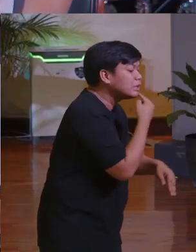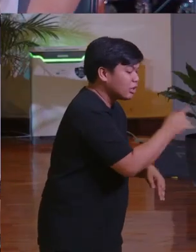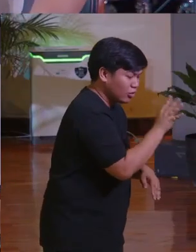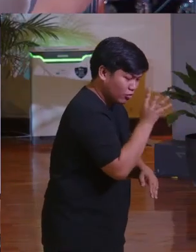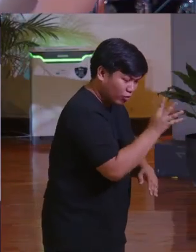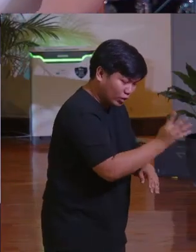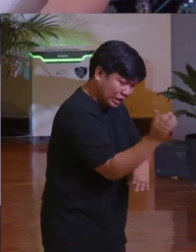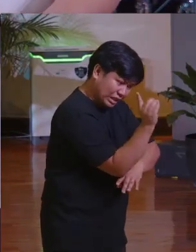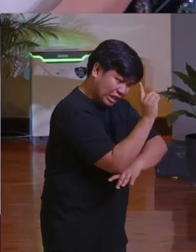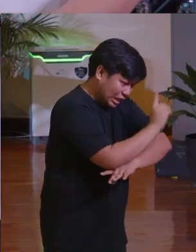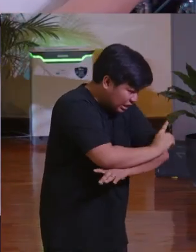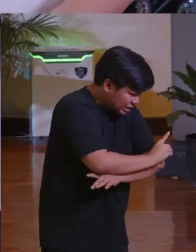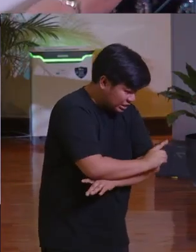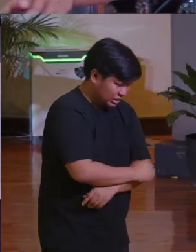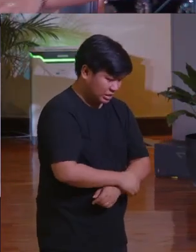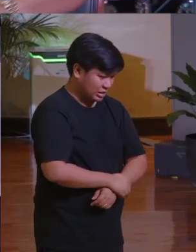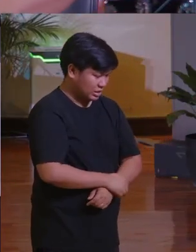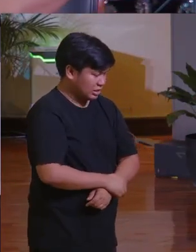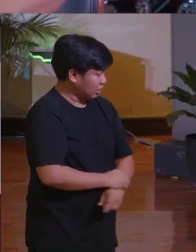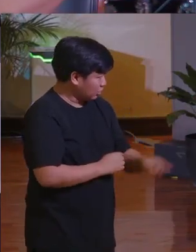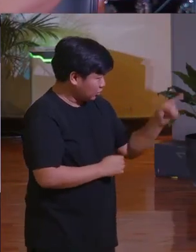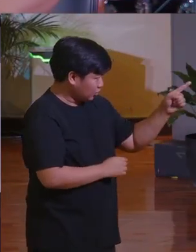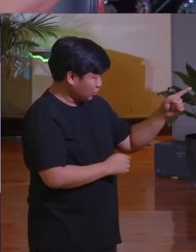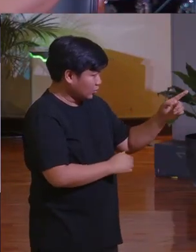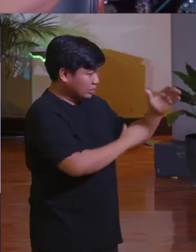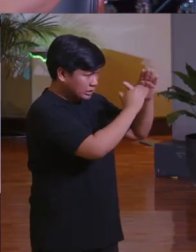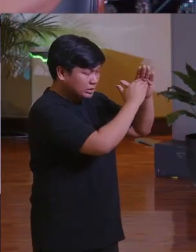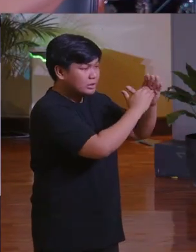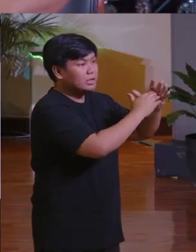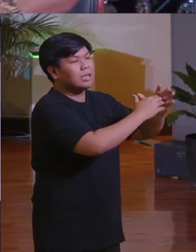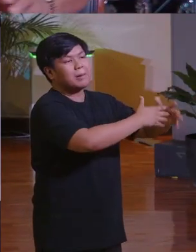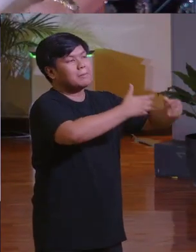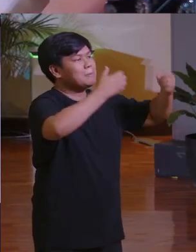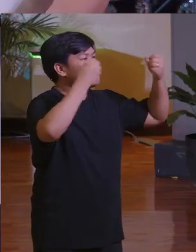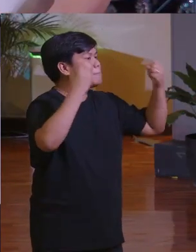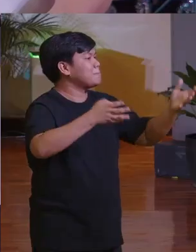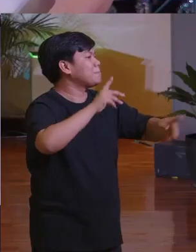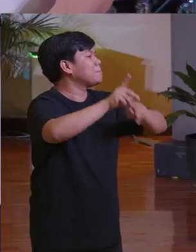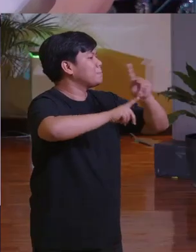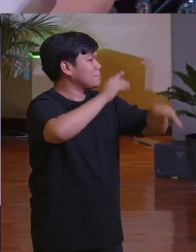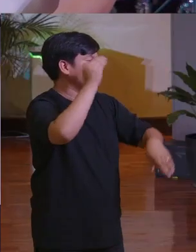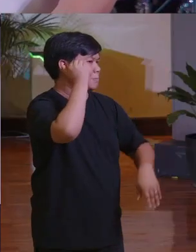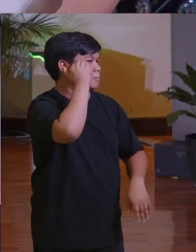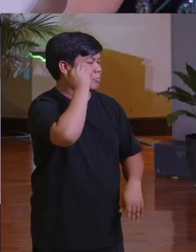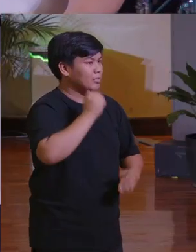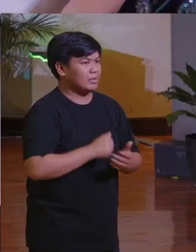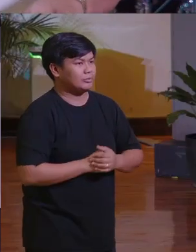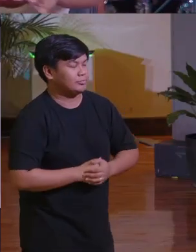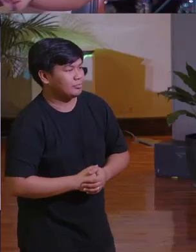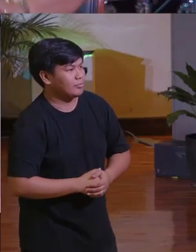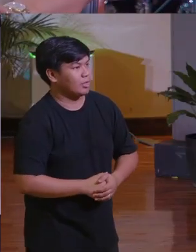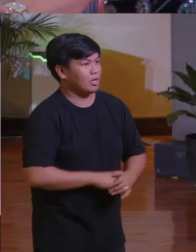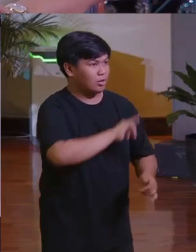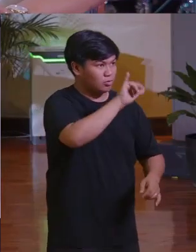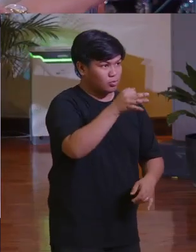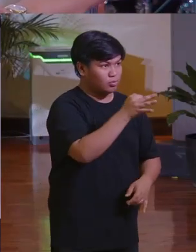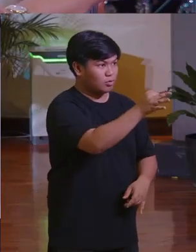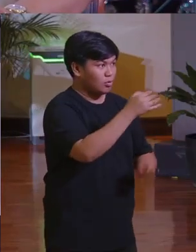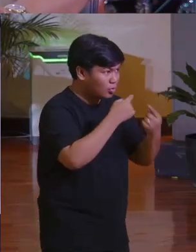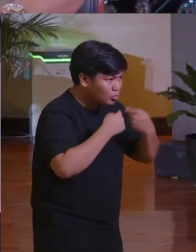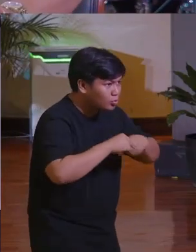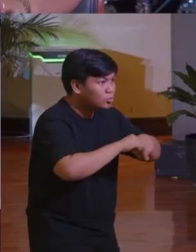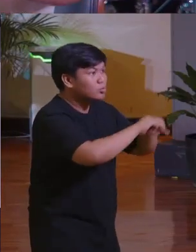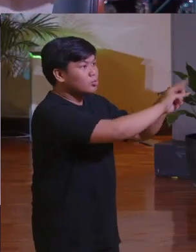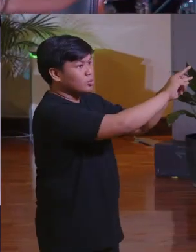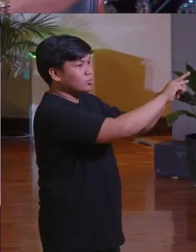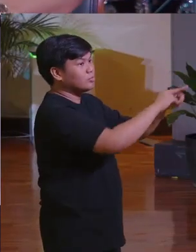"That great city." Sabi sa chapter 3, verse 3, "So Jonah arose and went to Nineveh according to the word